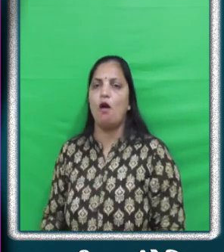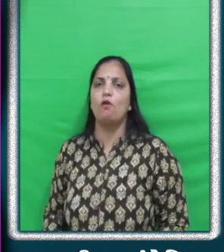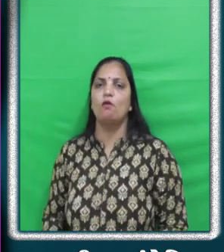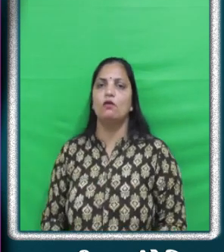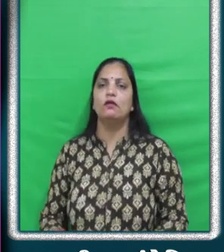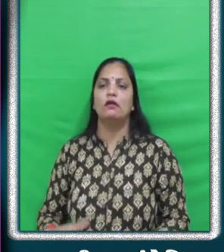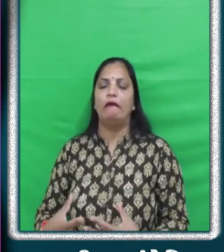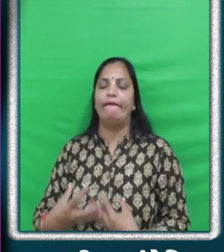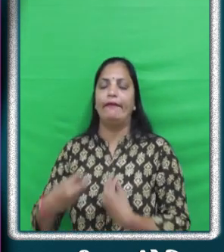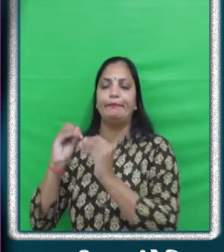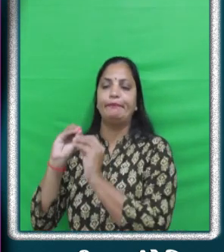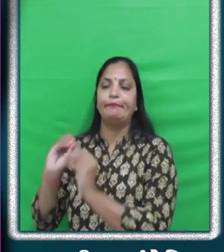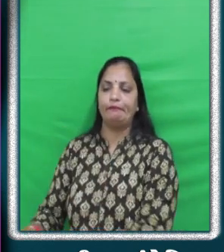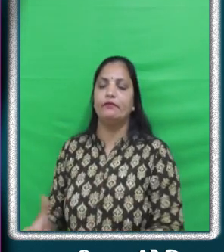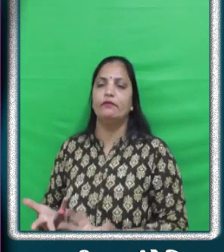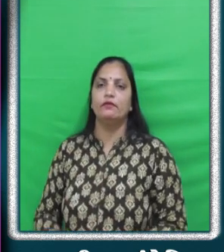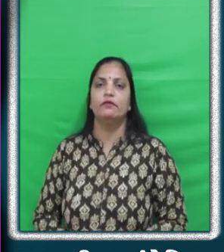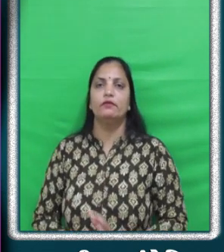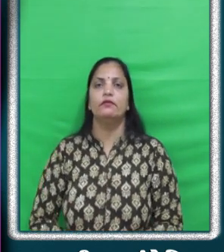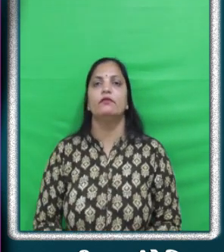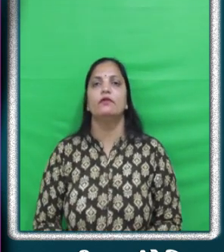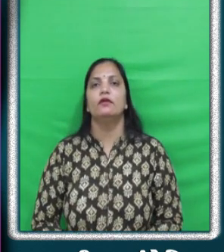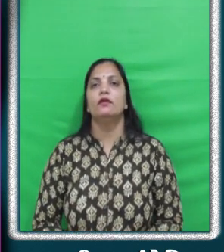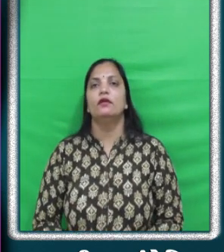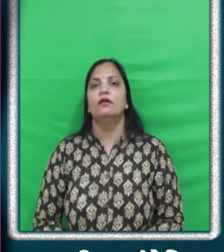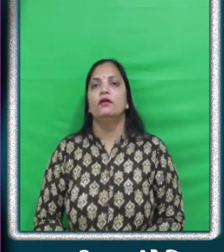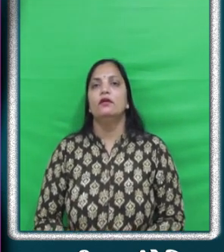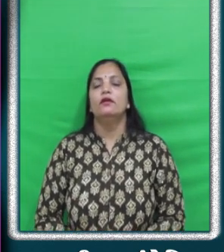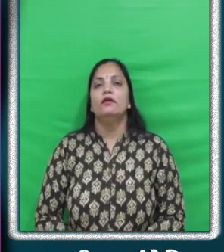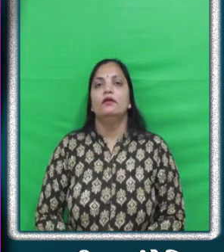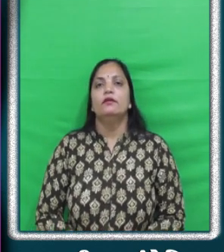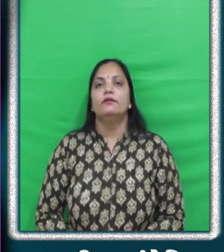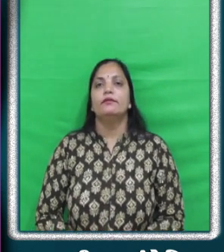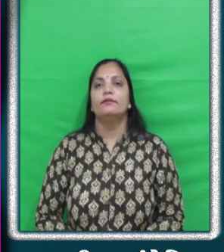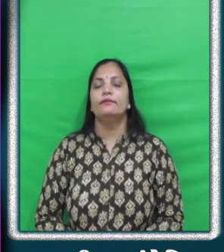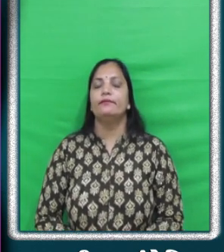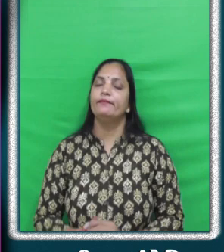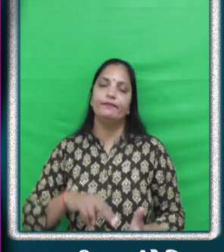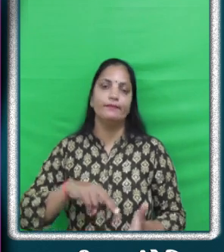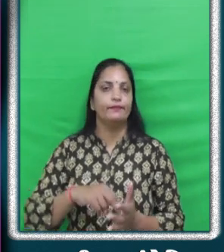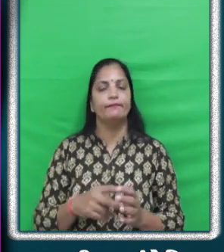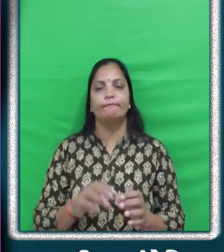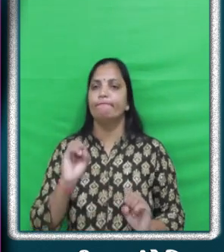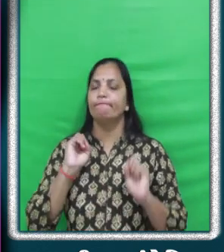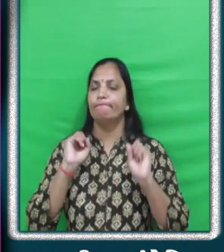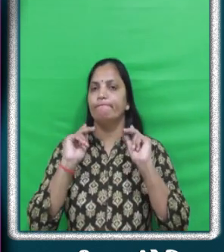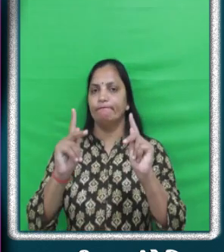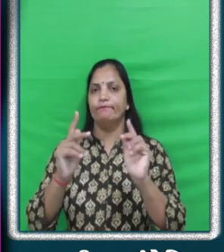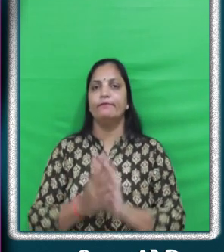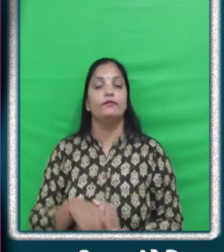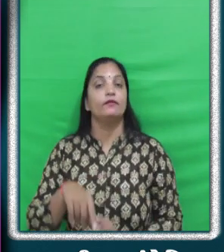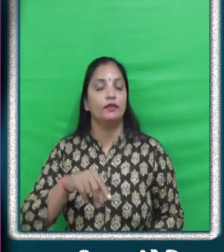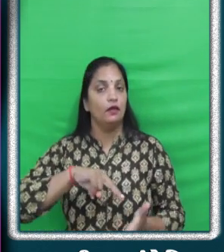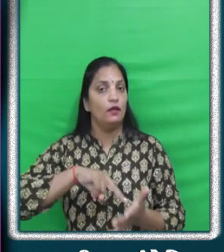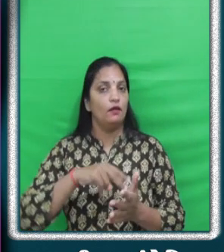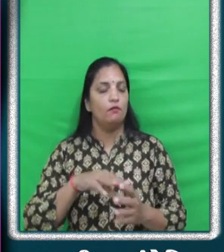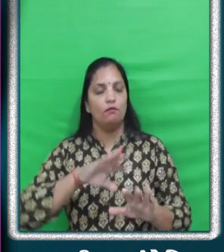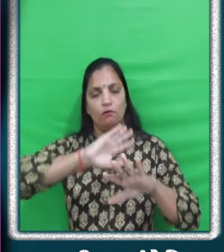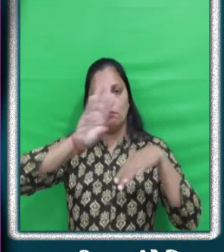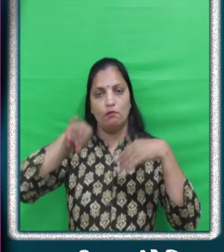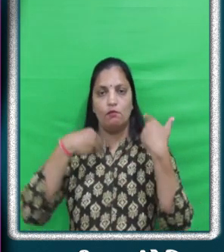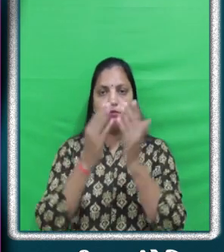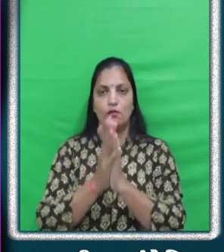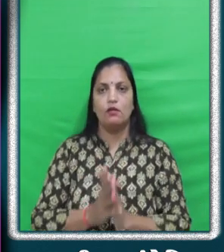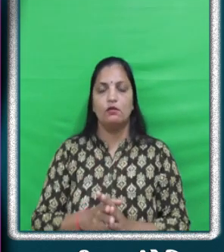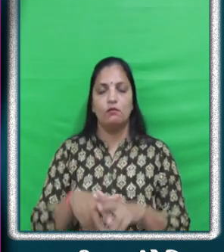કહીશું। સરસ, ગુંદર બધા કહી રહ્યા છે, રેઝિન ગુંદર અહીંયા બરોબર છે, તો આ બધું જે છે તે